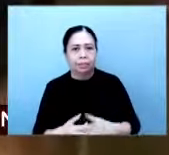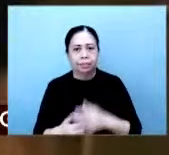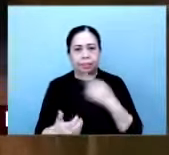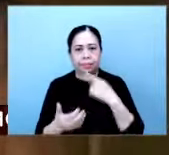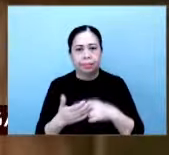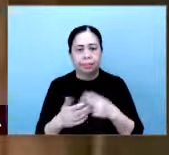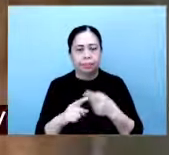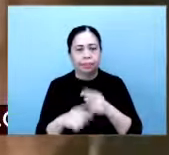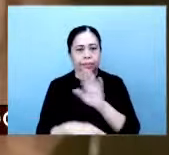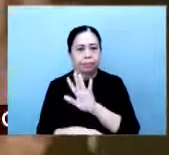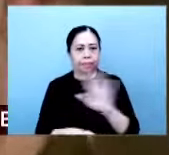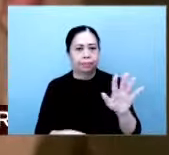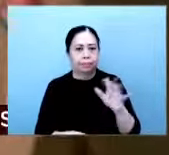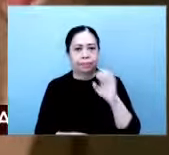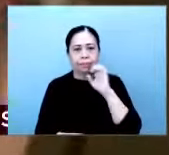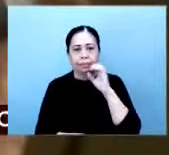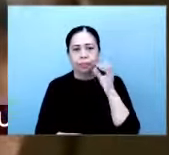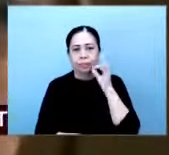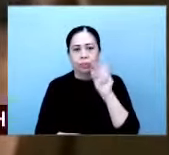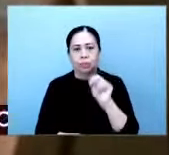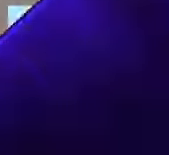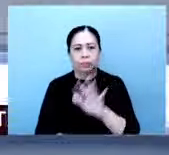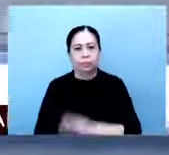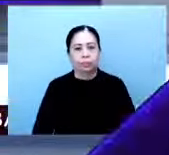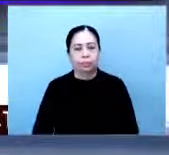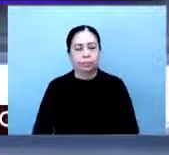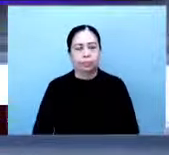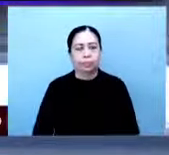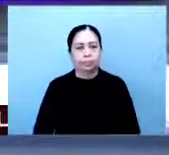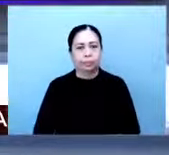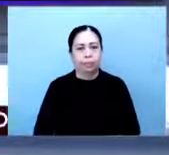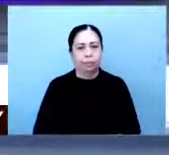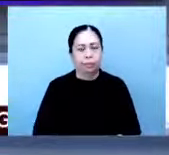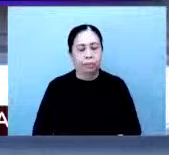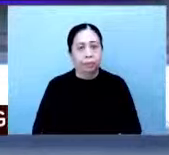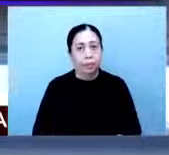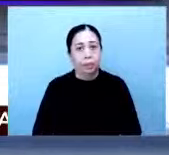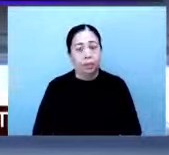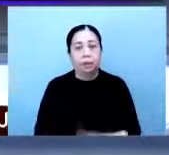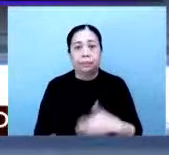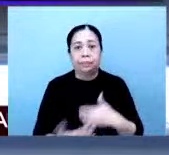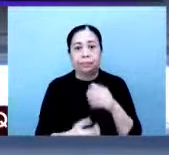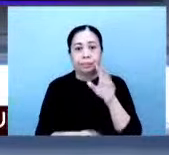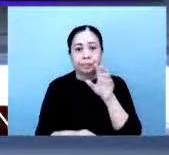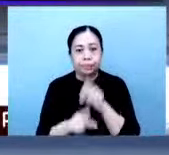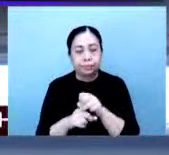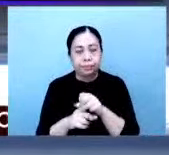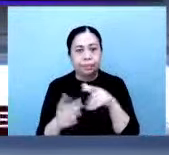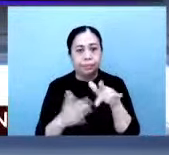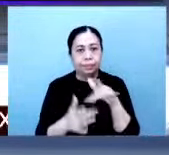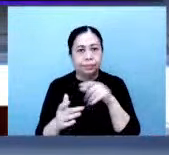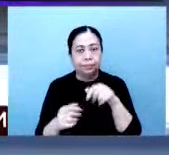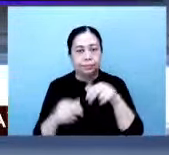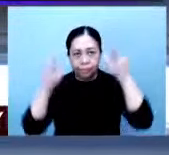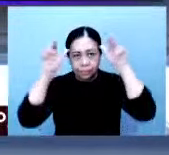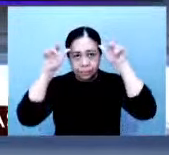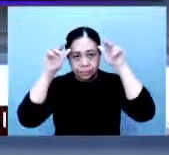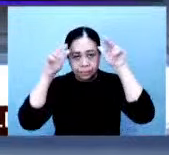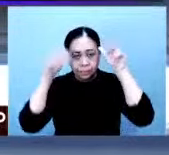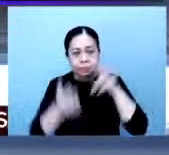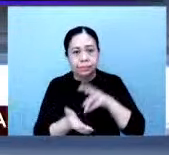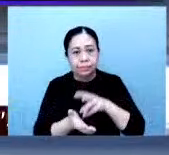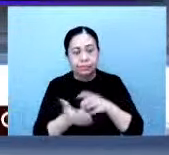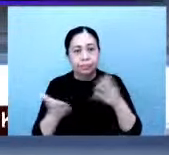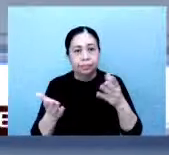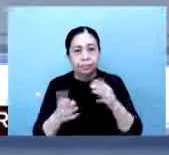mula sa frontline Elaine ful heno news 5 naispatang pagalagala ang isang kabayo sa estasyon ng tren sa